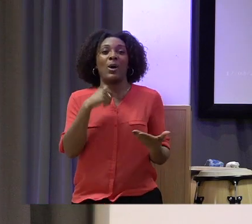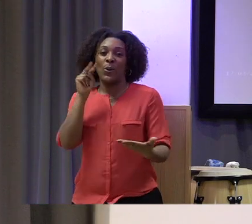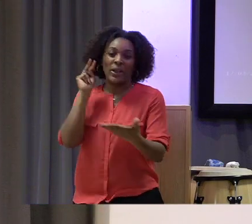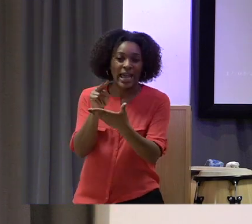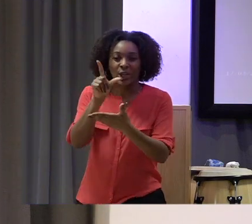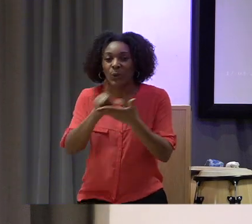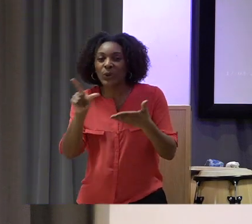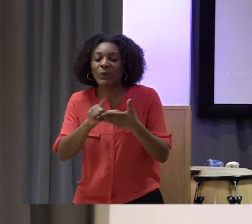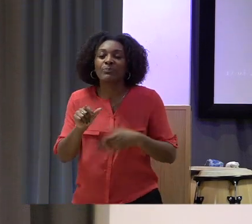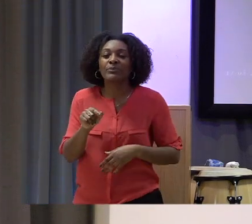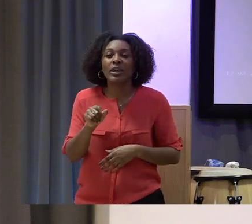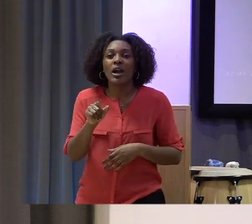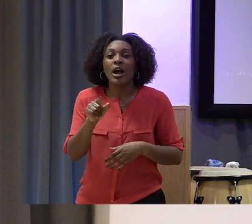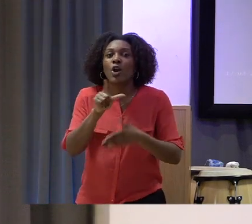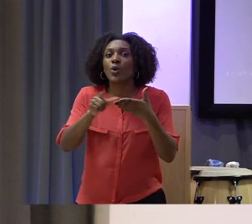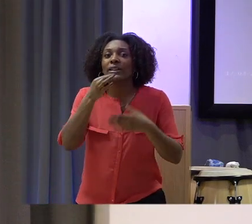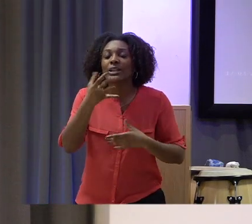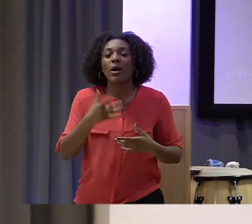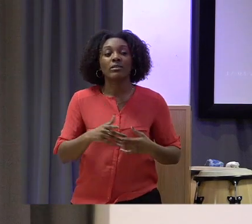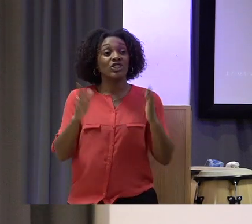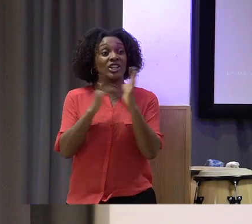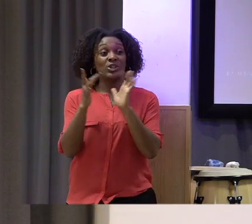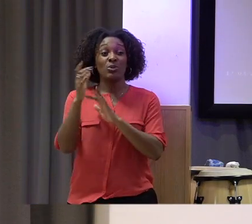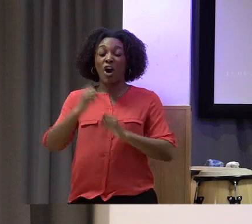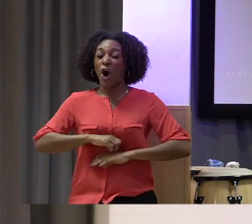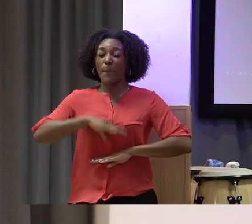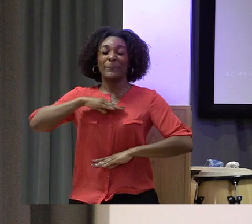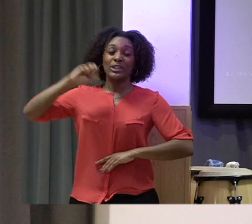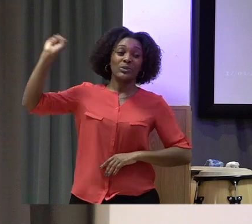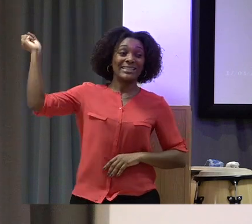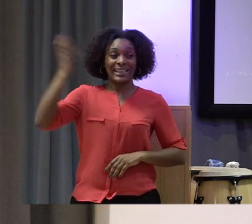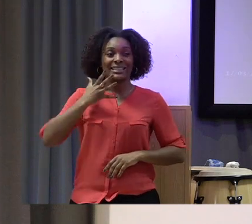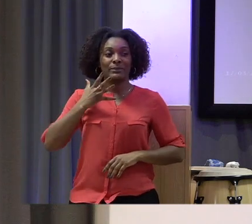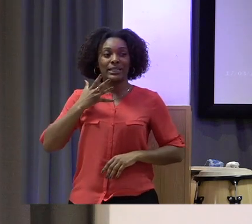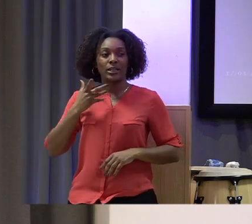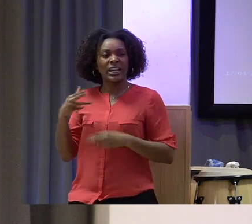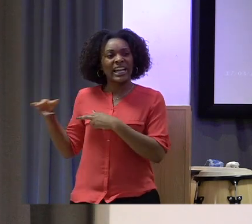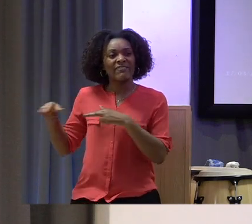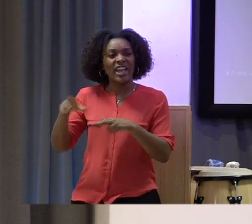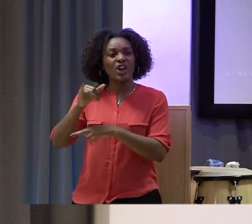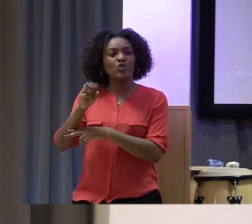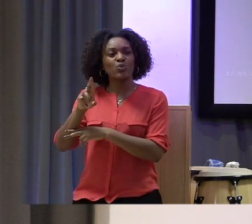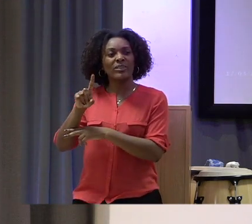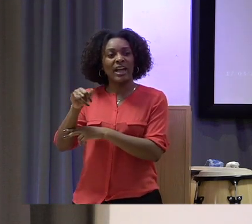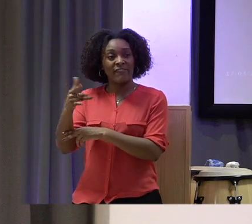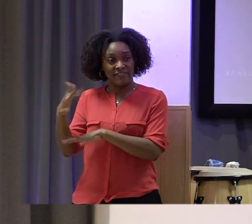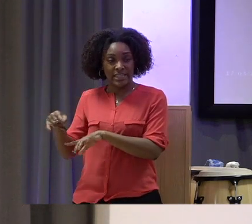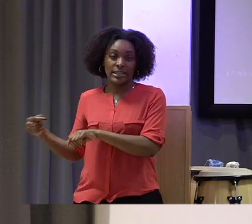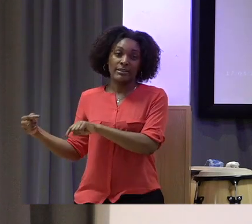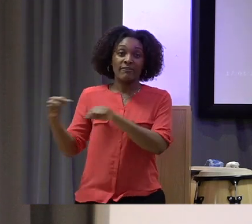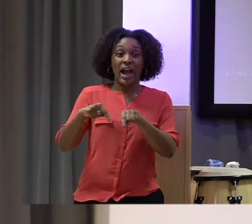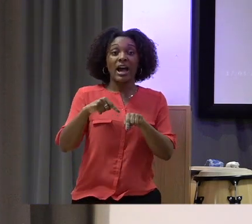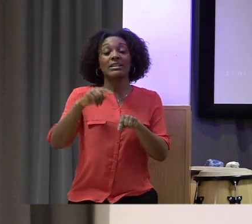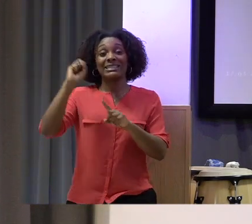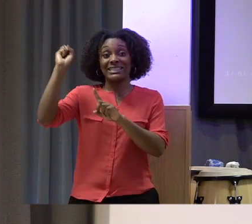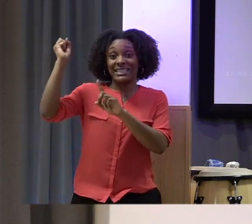Il est écrit, Jésus rempli du Saint-Esprit revint du Jourdain et il fut conduit par l'Esprit Saint dans le